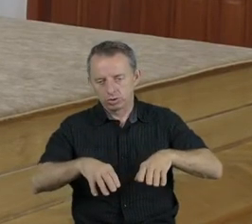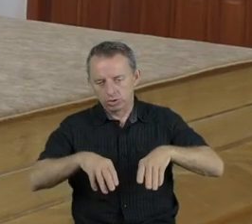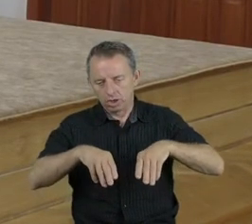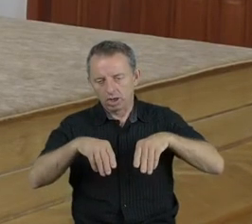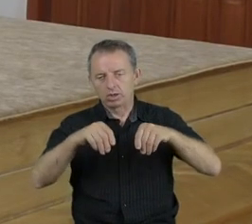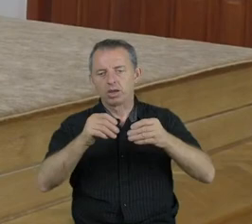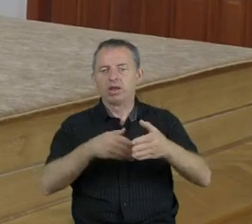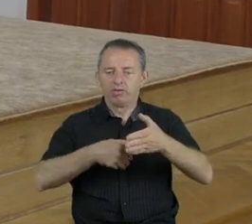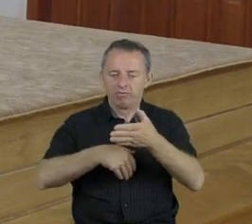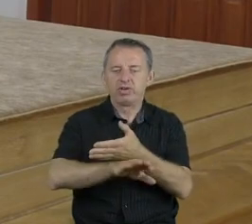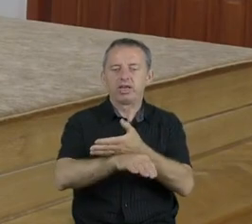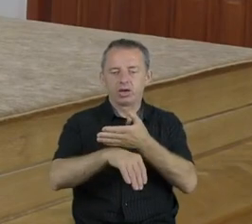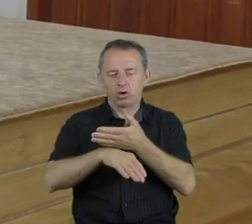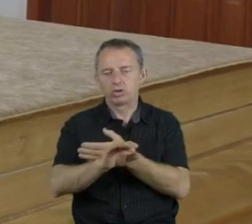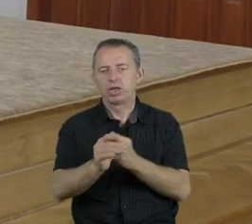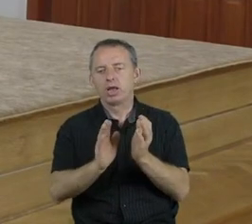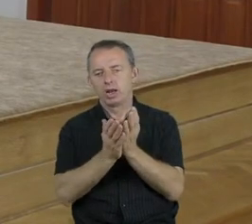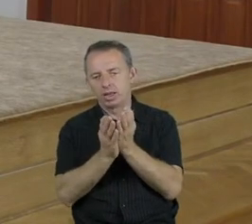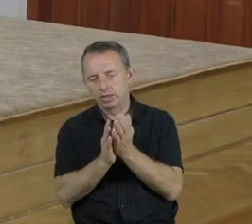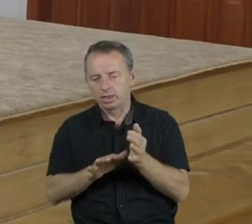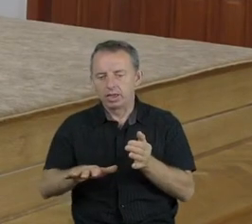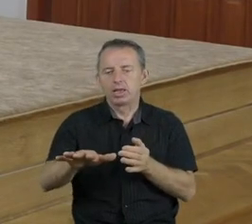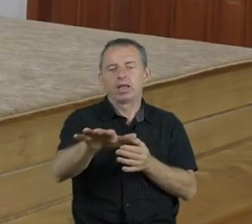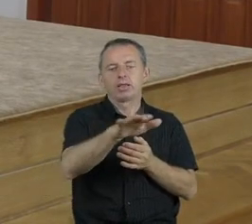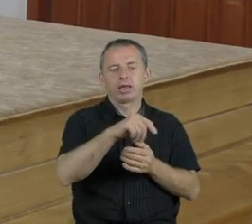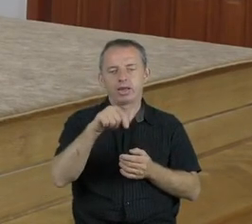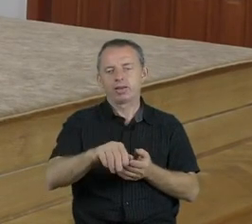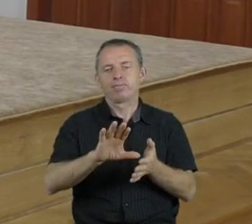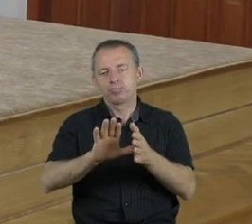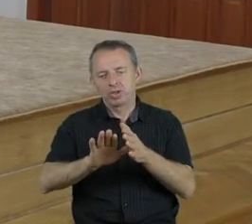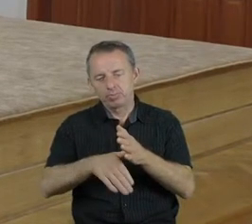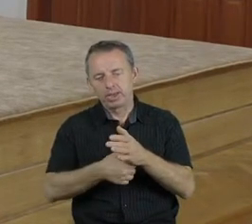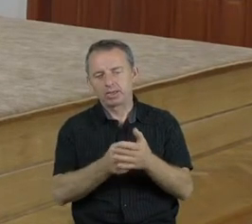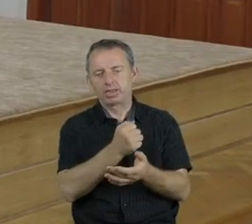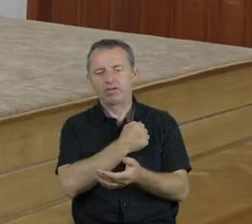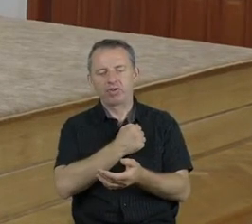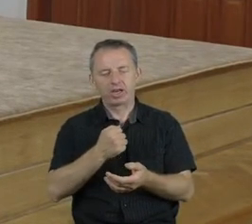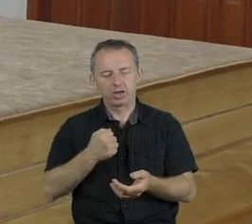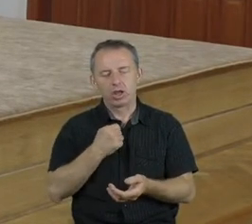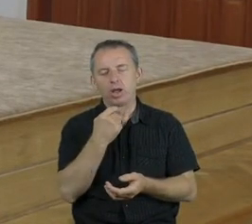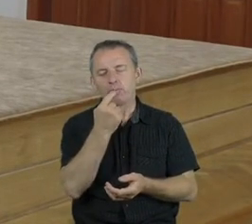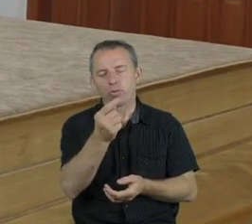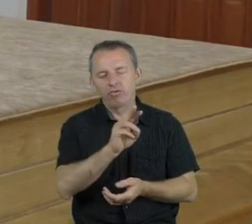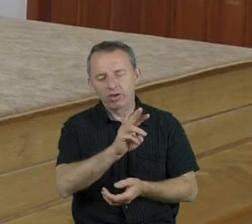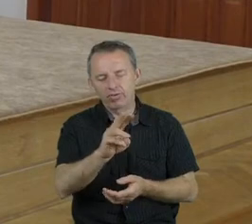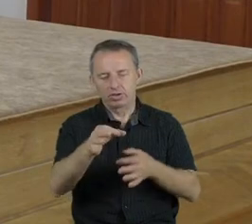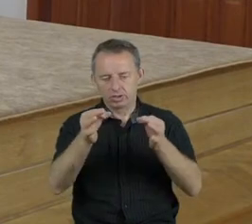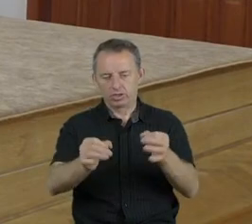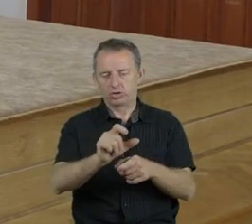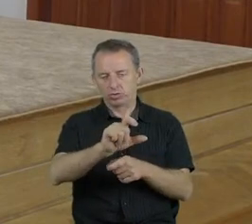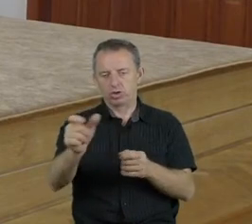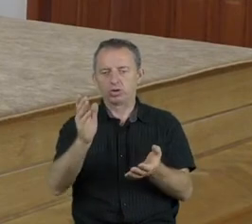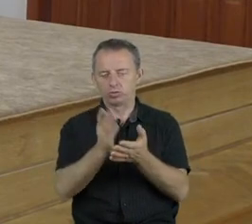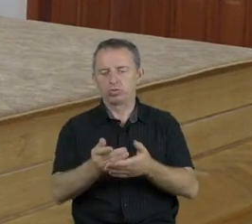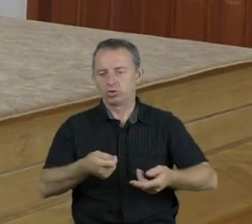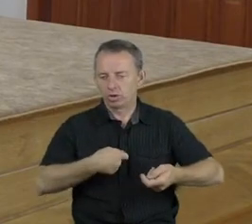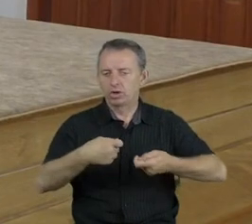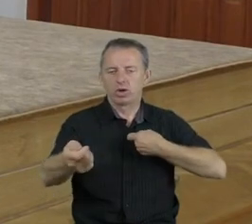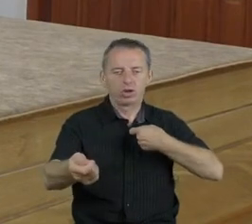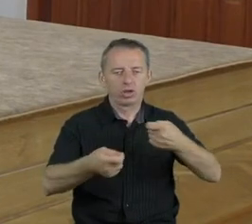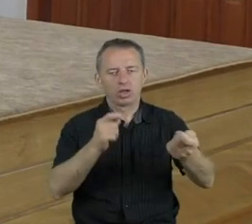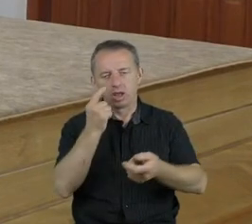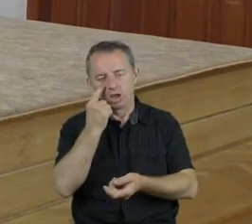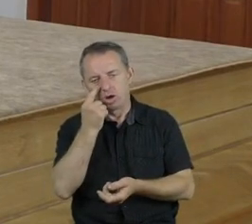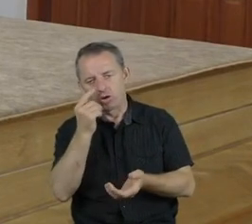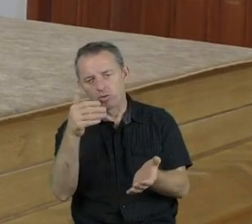od kiedy zaczęliśmy wychodzić z literaturą na terenie miasta Warszawa. I powiem Wam, że do tego czasu już rozdaliśmy około